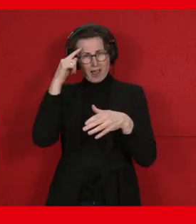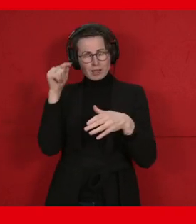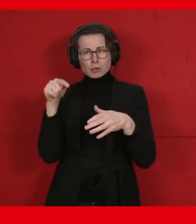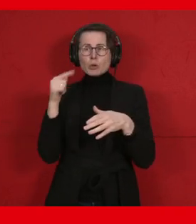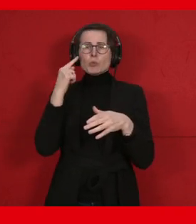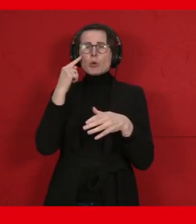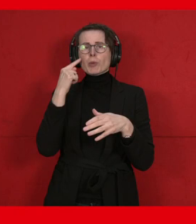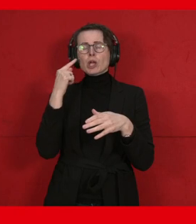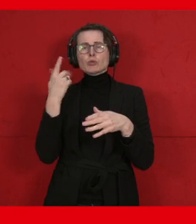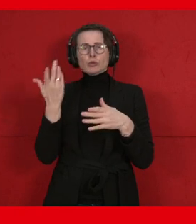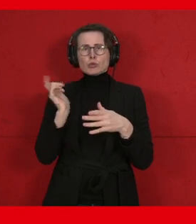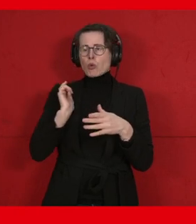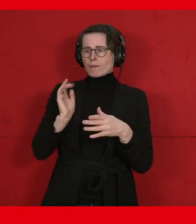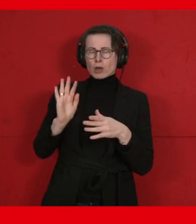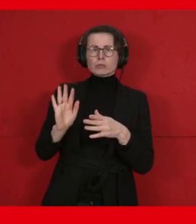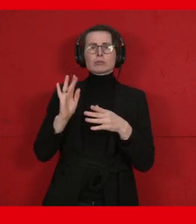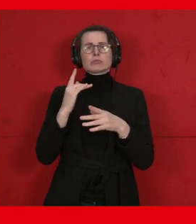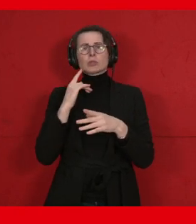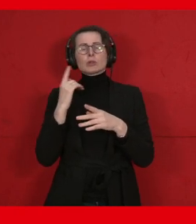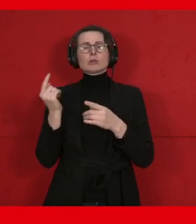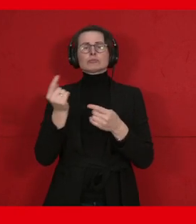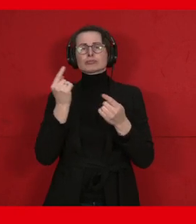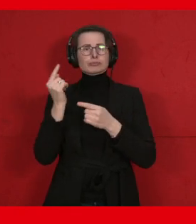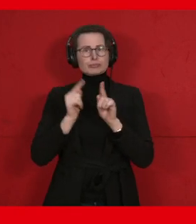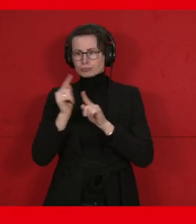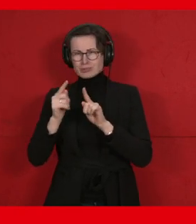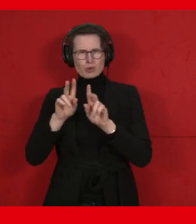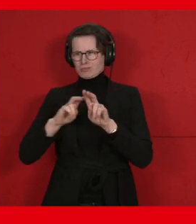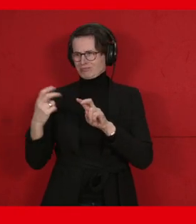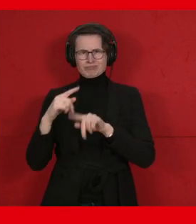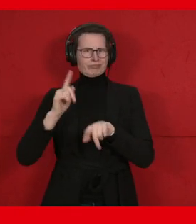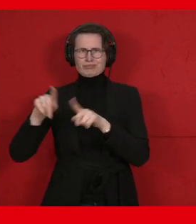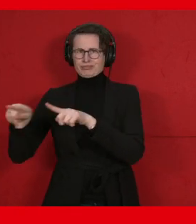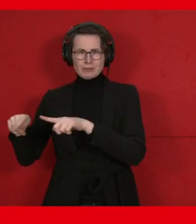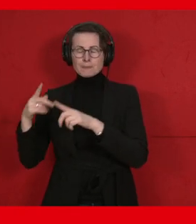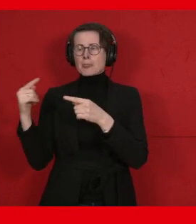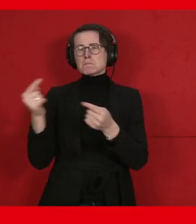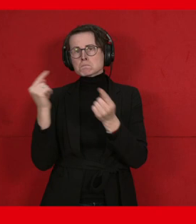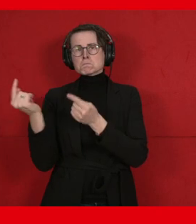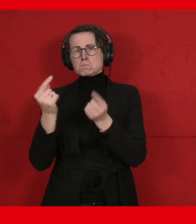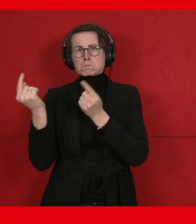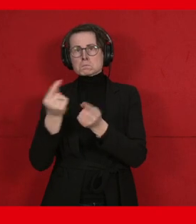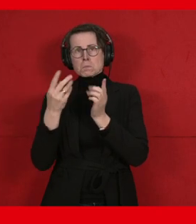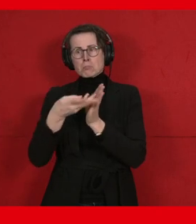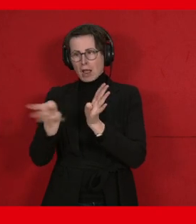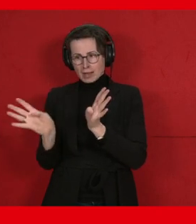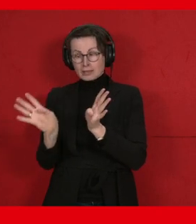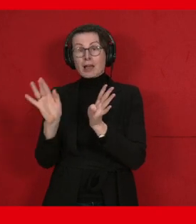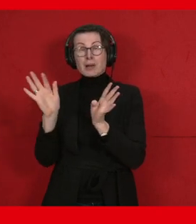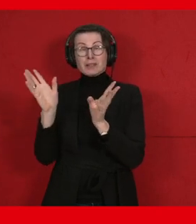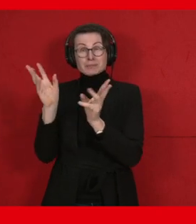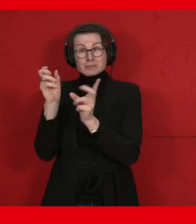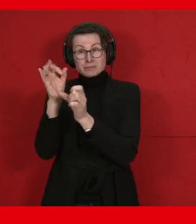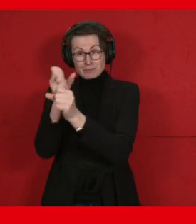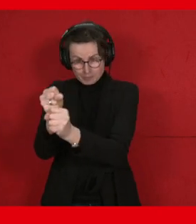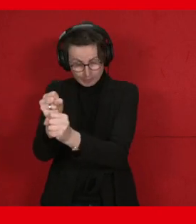ich mal sagen, so wie man es erwarten kann. Sehr heterogene Zusammensetzung, sehr breite Diskussion. Aber da wird man jetzt